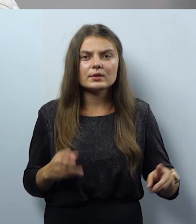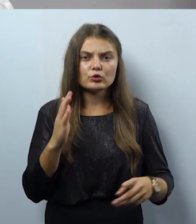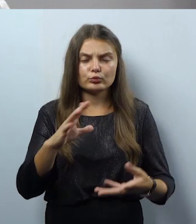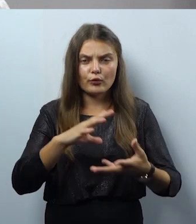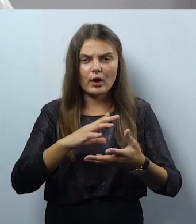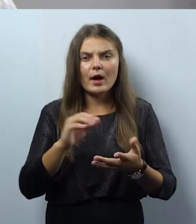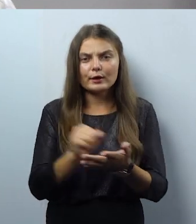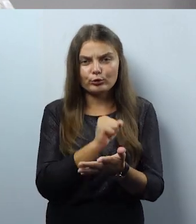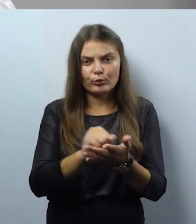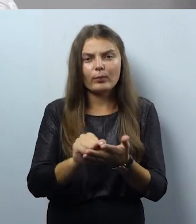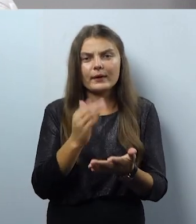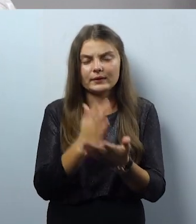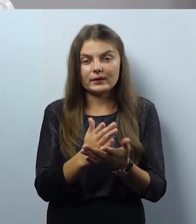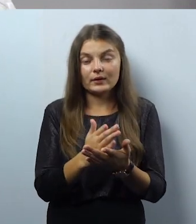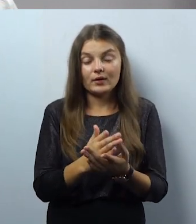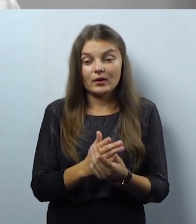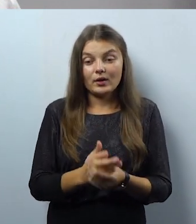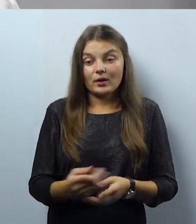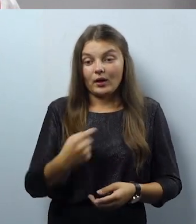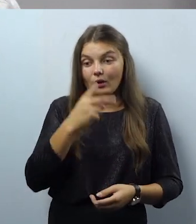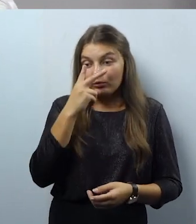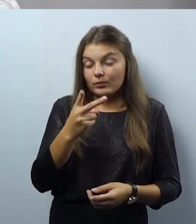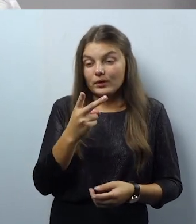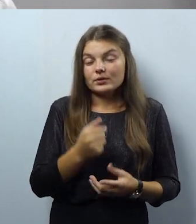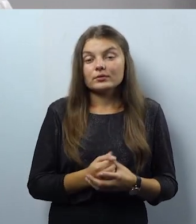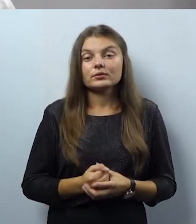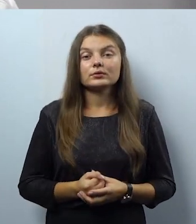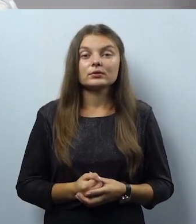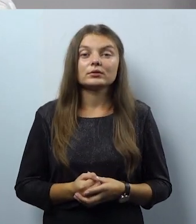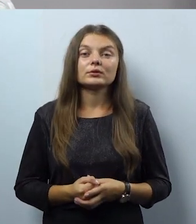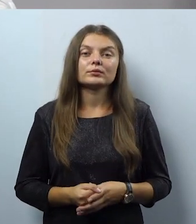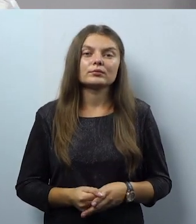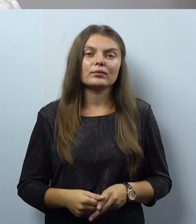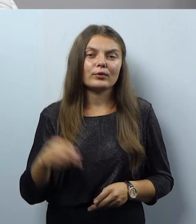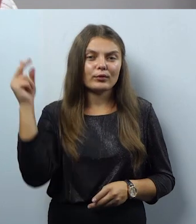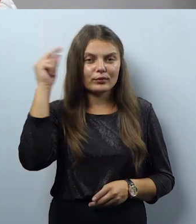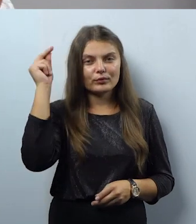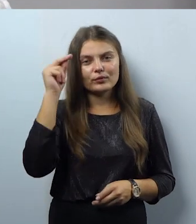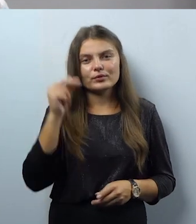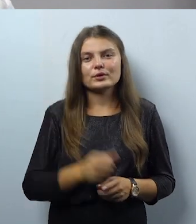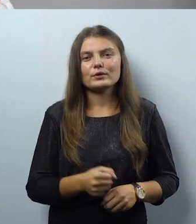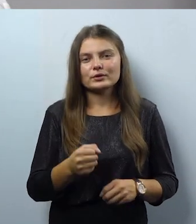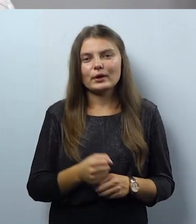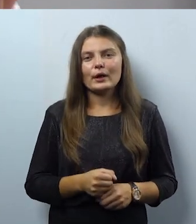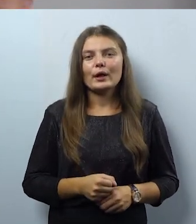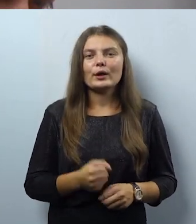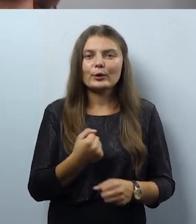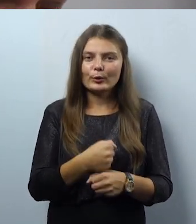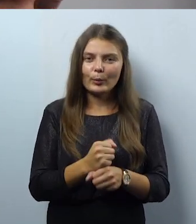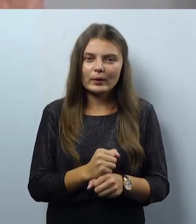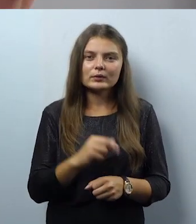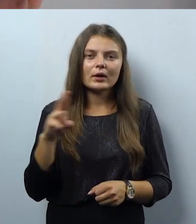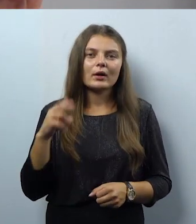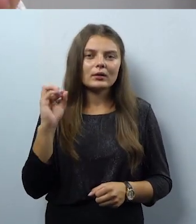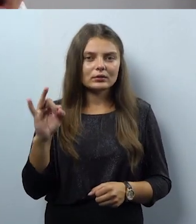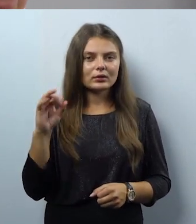розумієте, це так, на моє бачення, це як от колись… Всі ми от вчилися десь, дипломну роботу пишеш, от загальний висновок. Ну, тобто